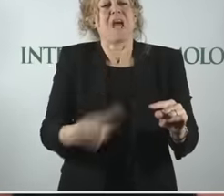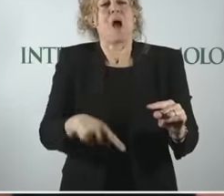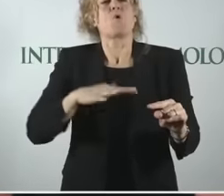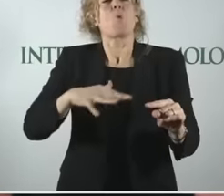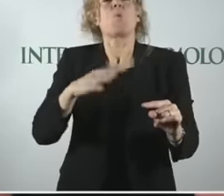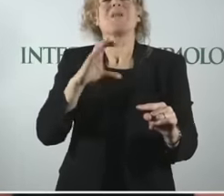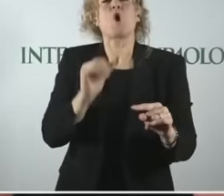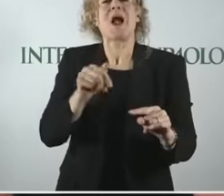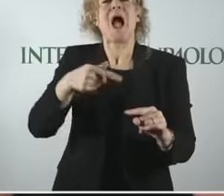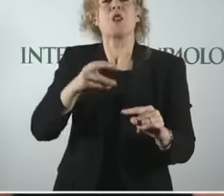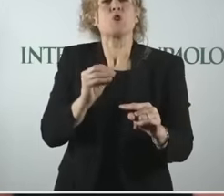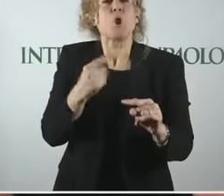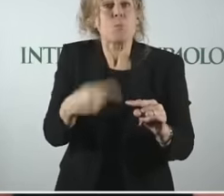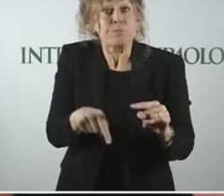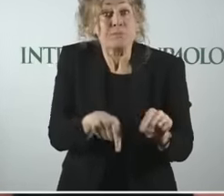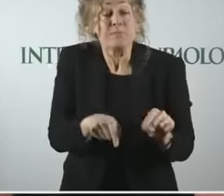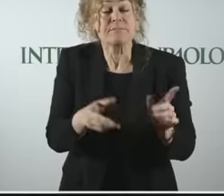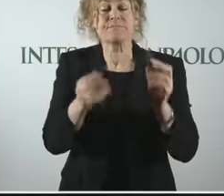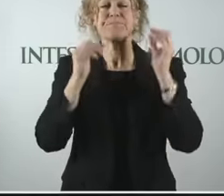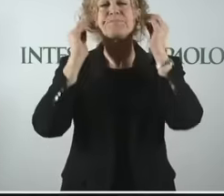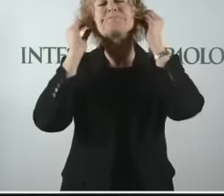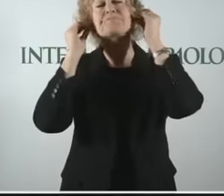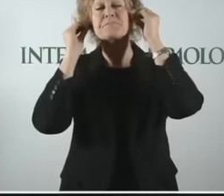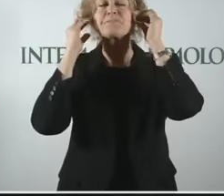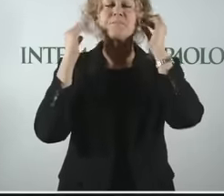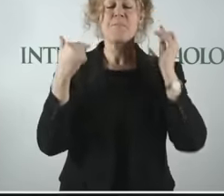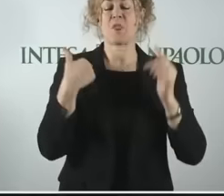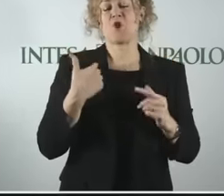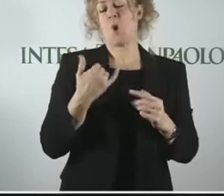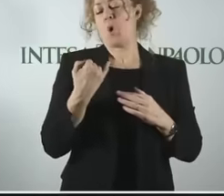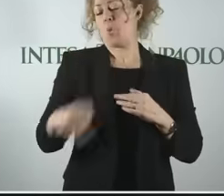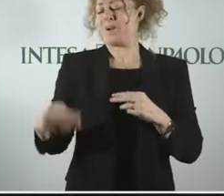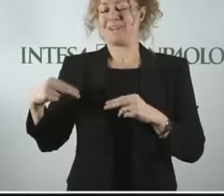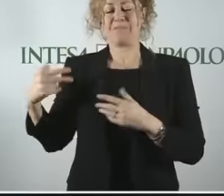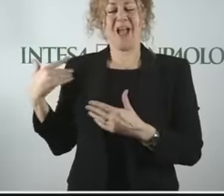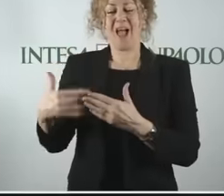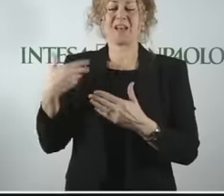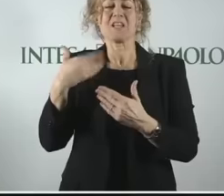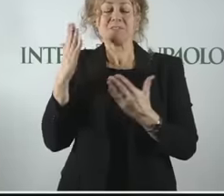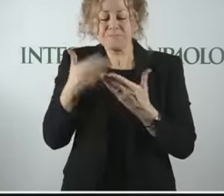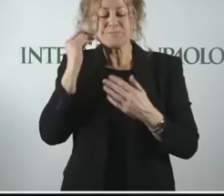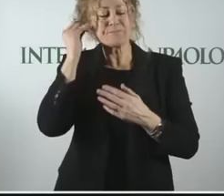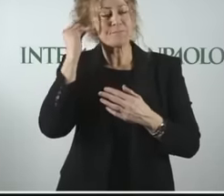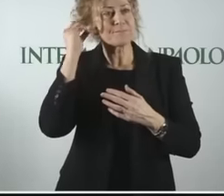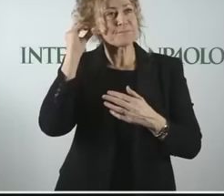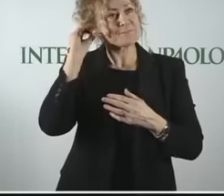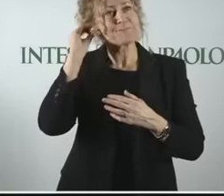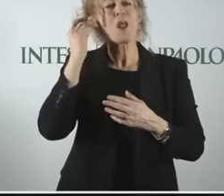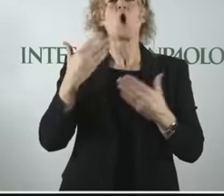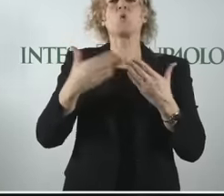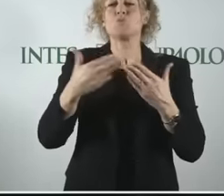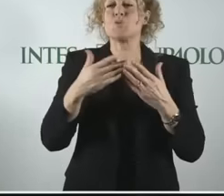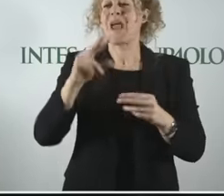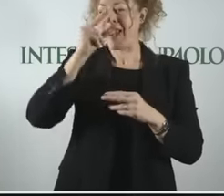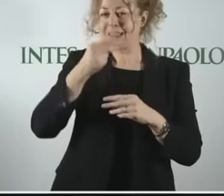appunto diciamo io beh specialmente quando negli ultimi anni mi sono occupato di Dante però in generale studiando Il Medioevo e la cultura